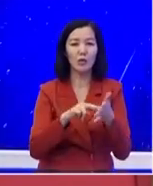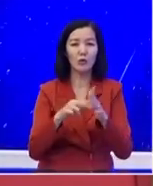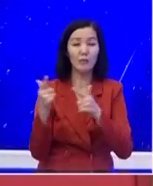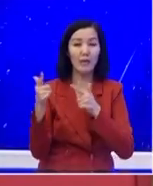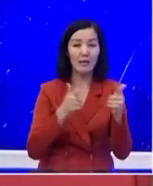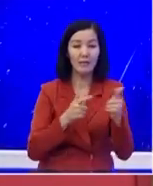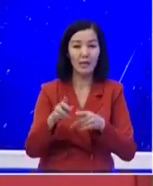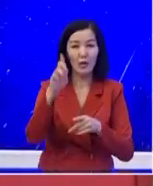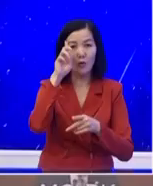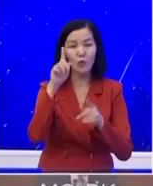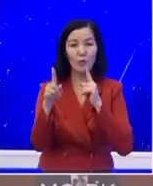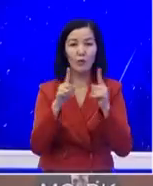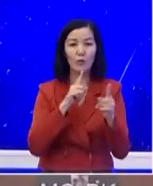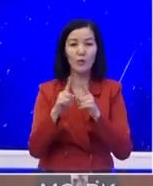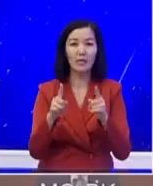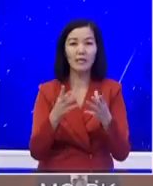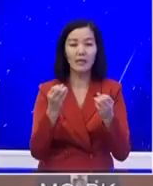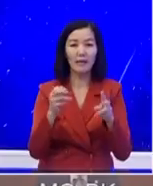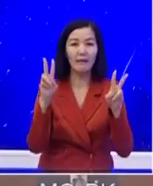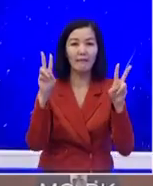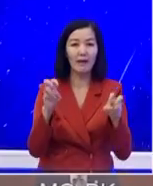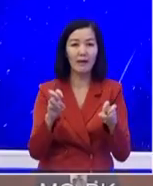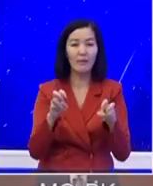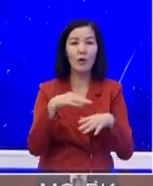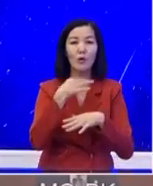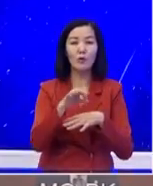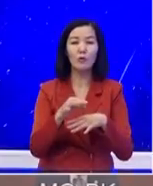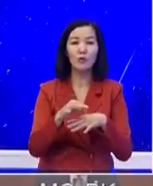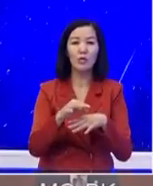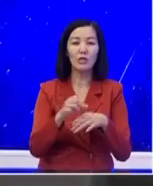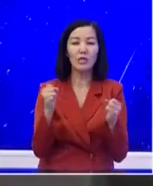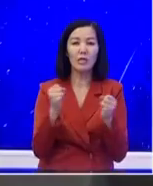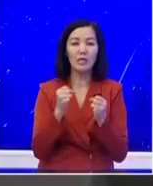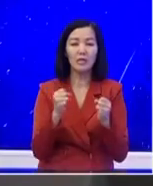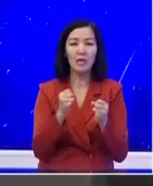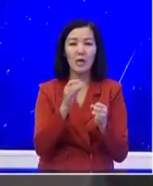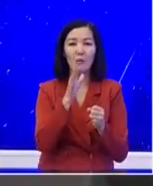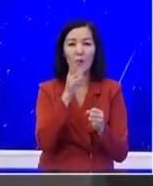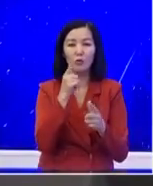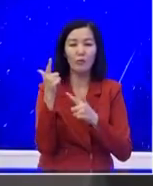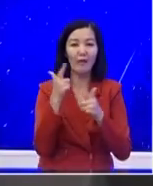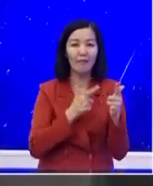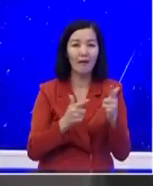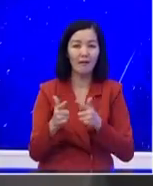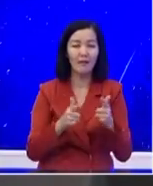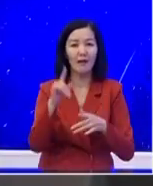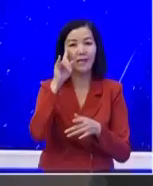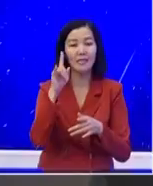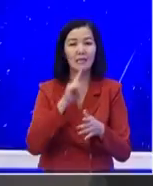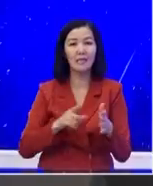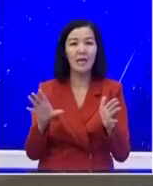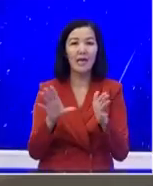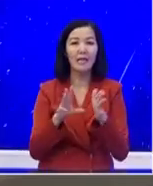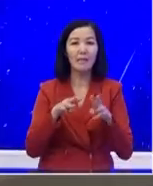әзірленген. Үкімет отырысында қаралған тағы бір мәселе өңірлердегі күзгі қысқы маусымға дайындық барысы. Қазақстан Республикасының